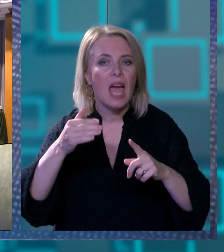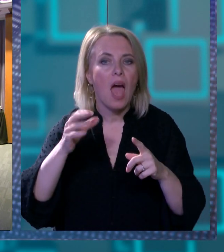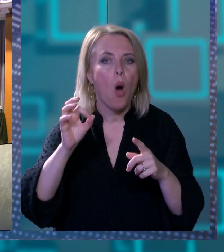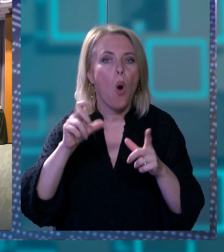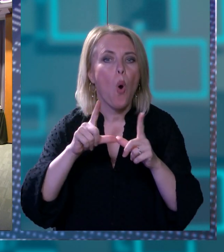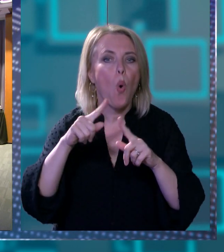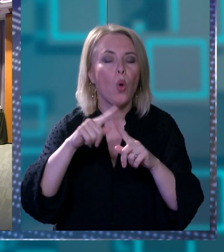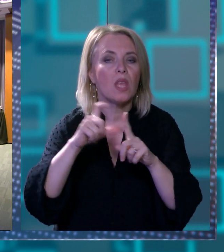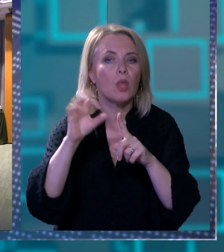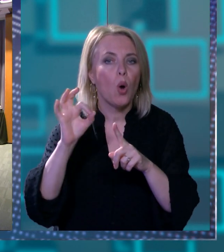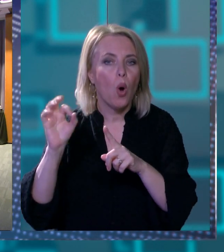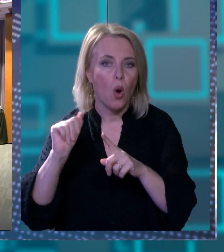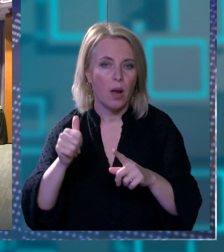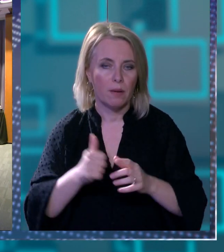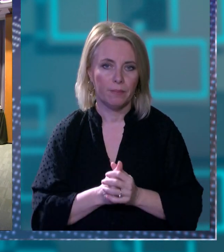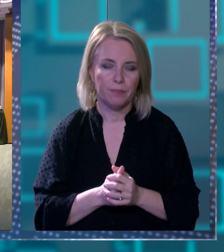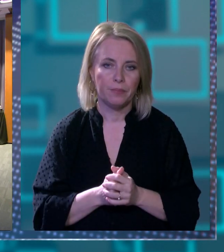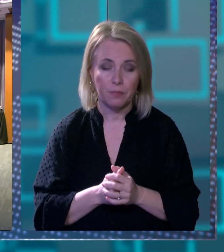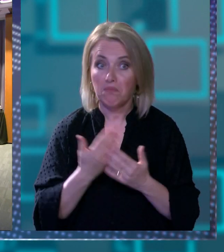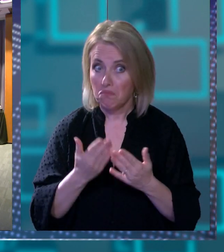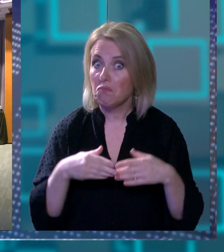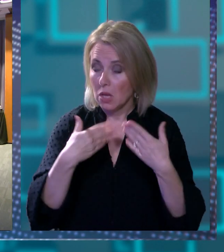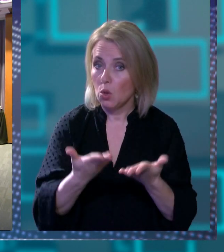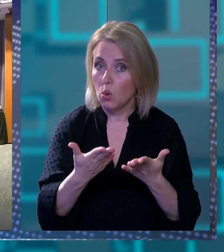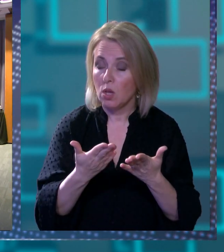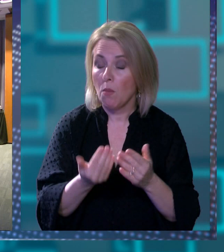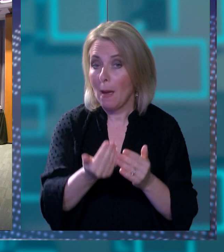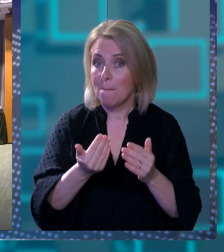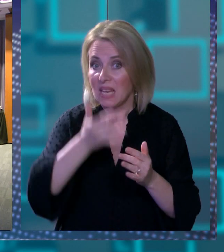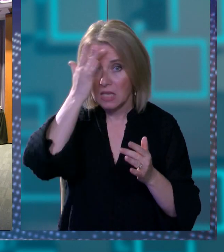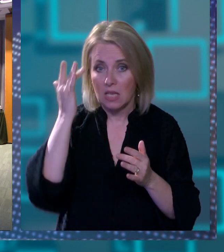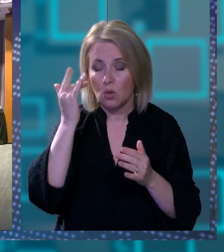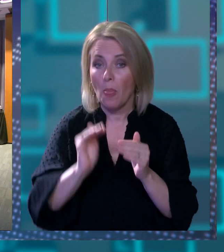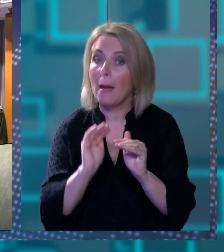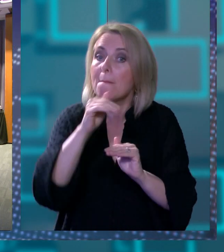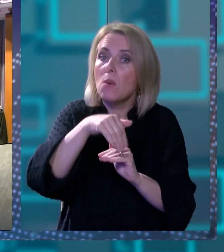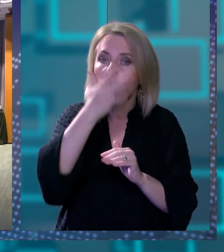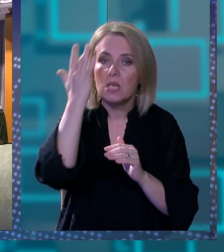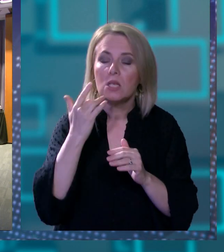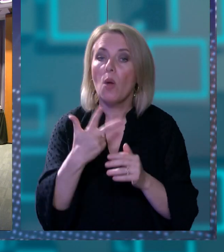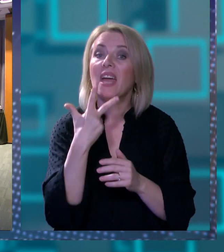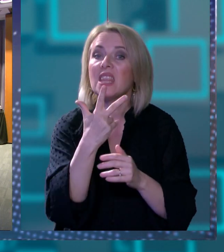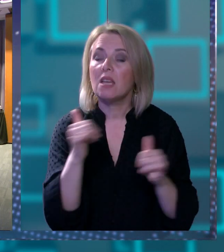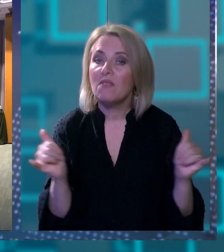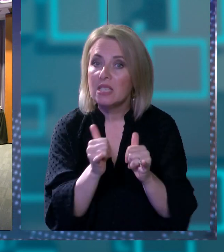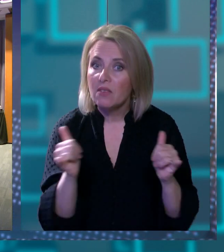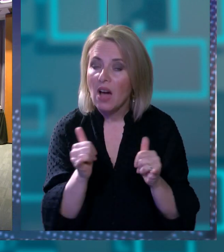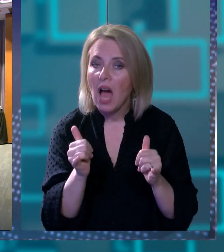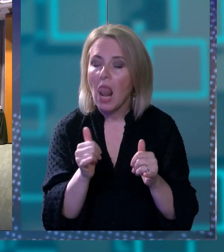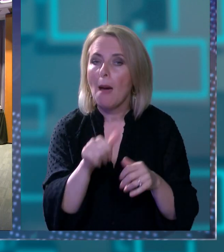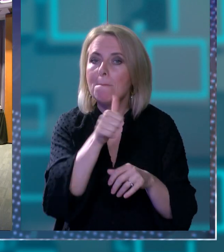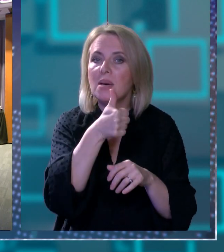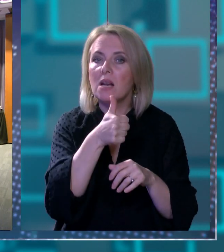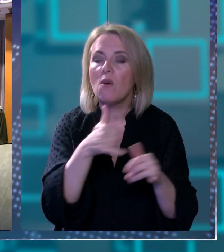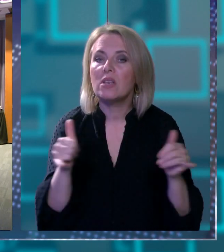Pelješca, razvijamo outdoor. Tako da nudimo i u pred i po sezoni, imamo i tri naša festivala, festival